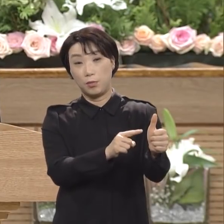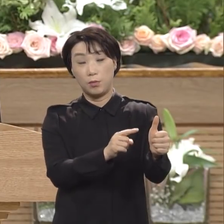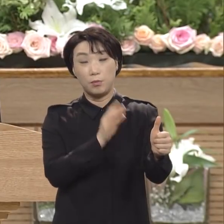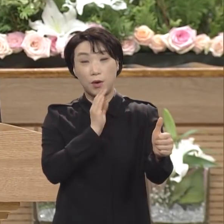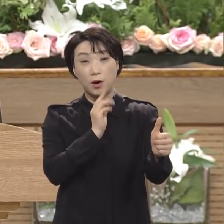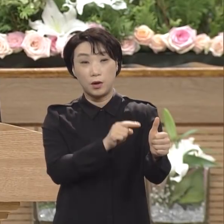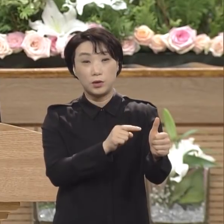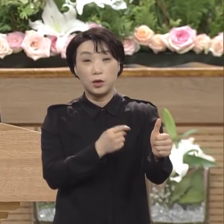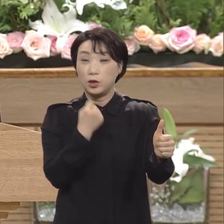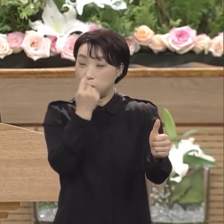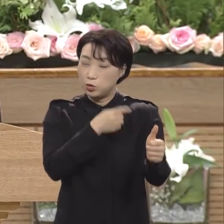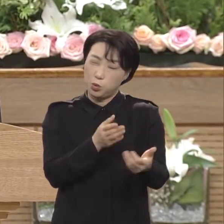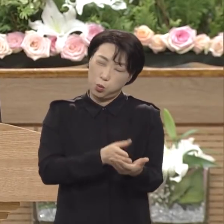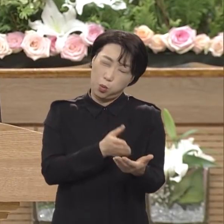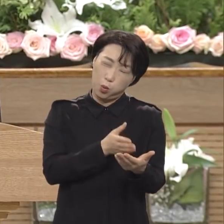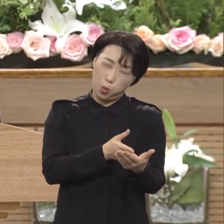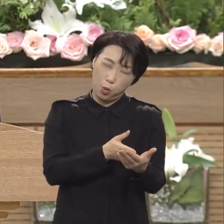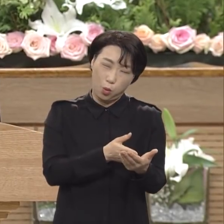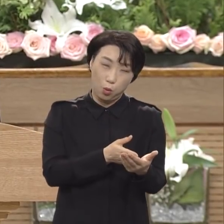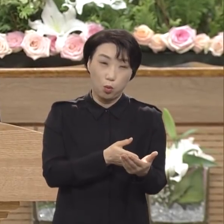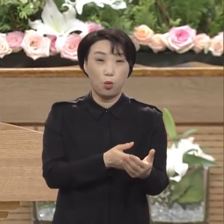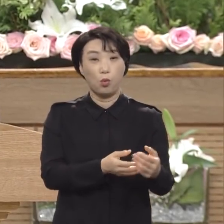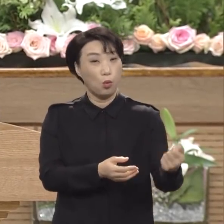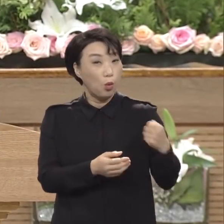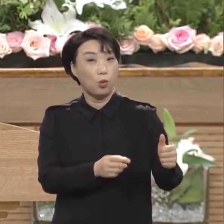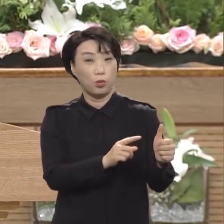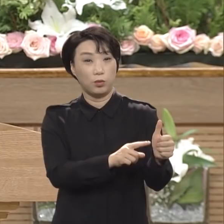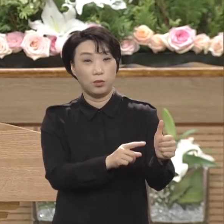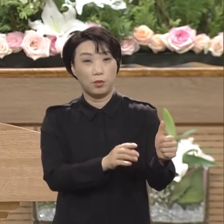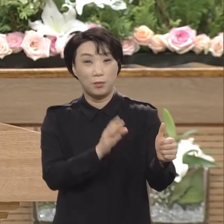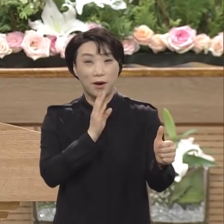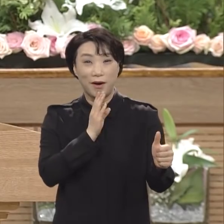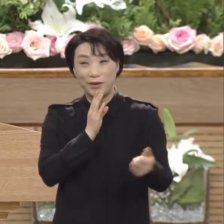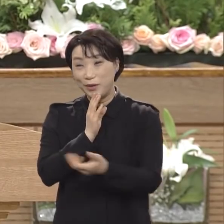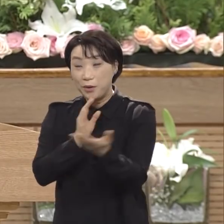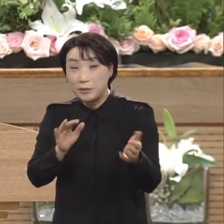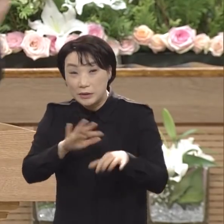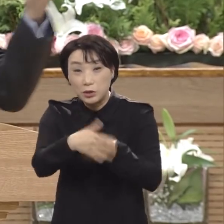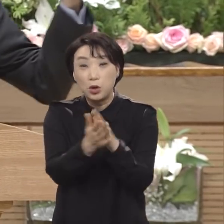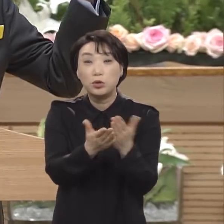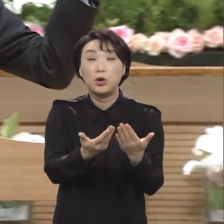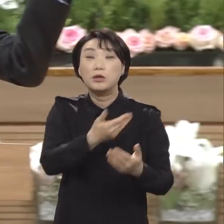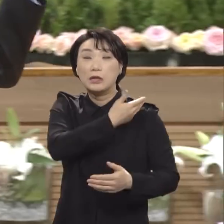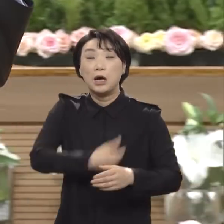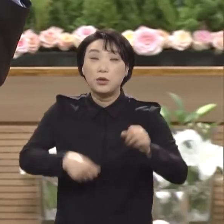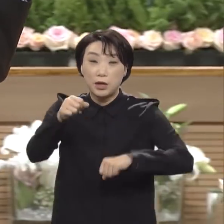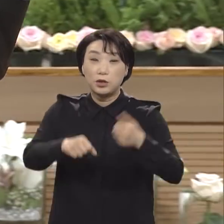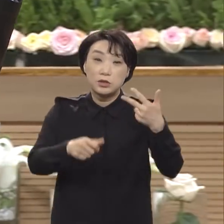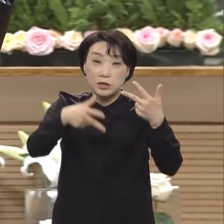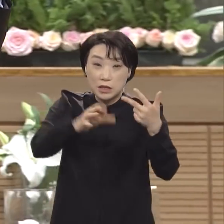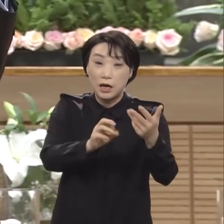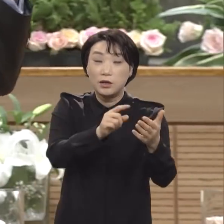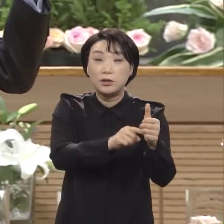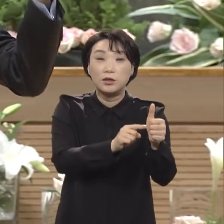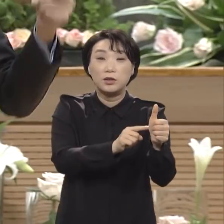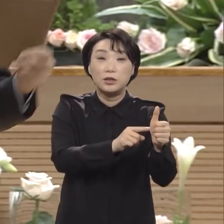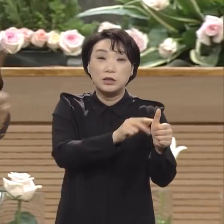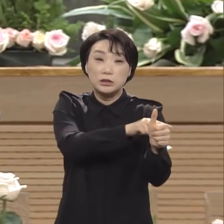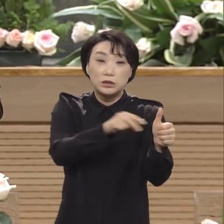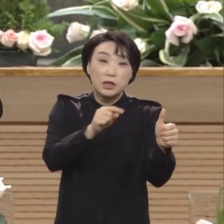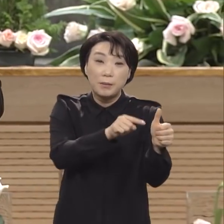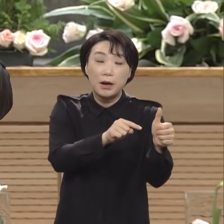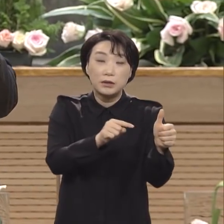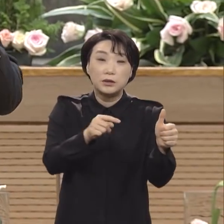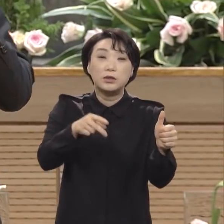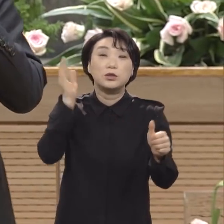그의 논리와 이루는 두말을 꼽어요. 여러분, 사도행전 7장에 스데반이 설교한